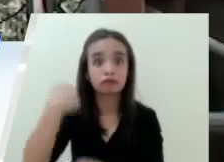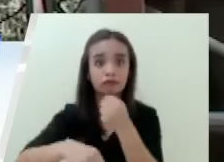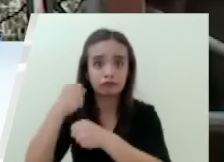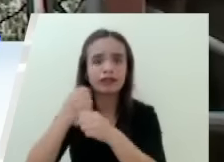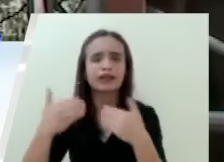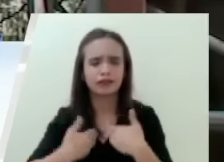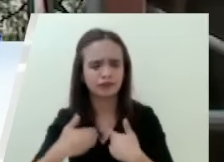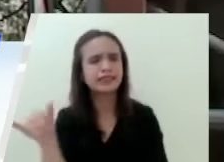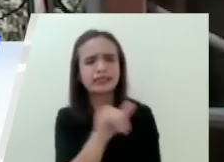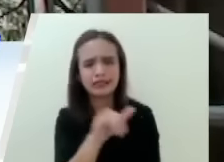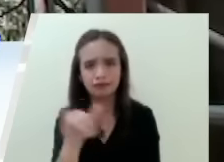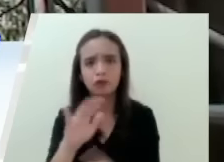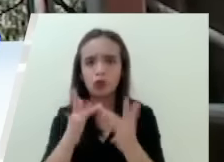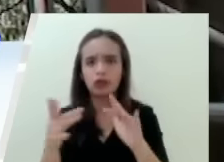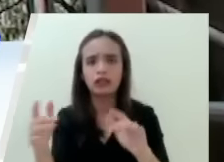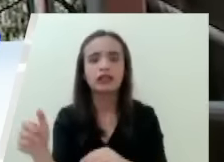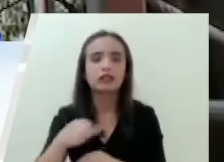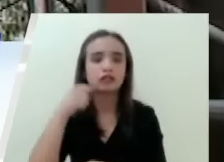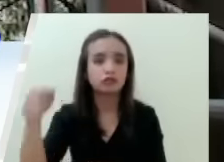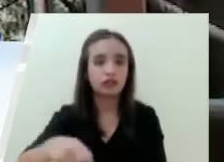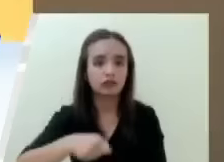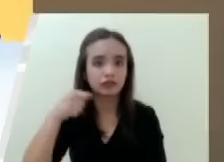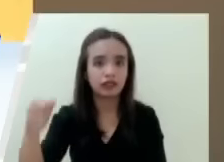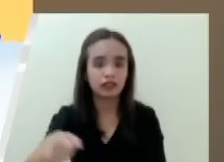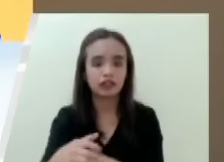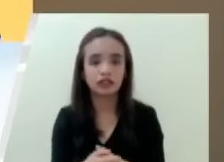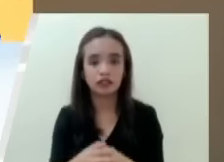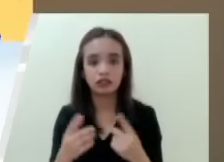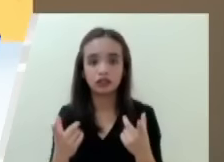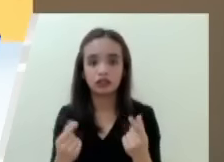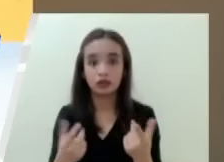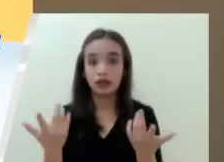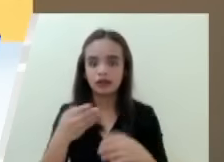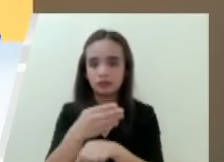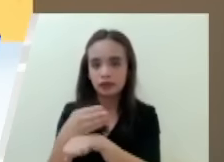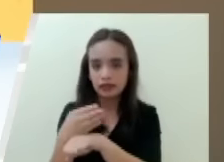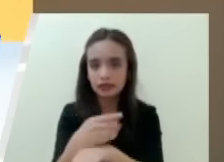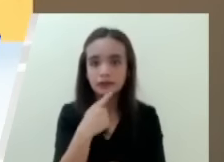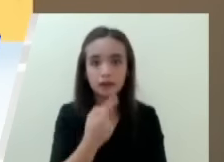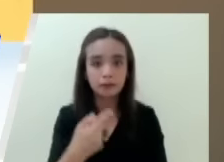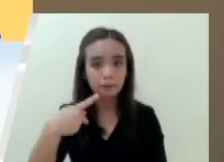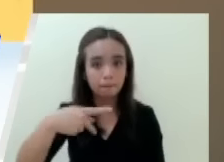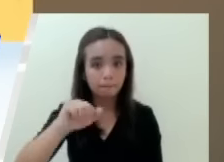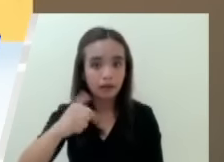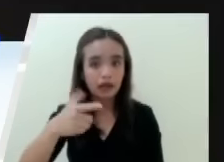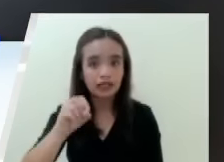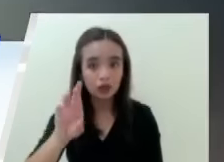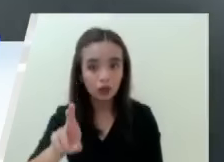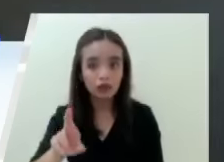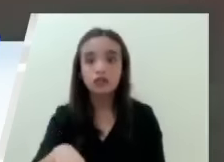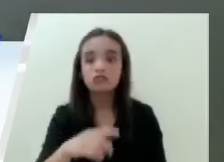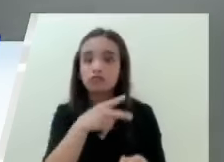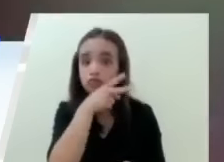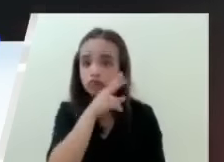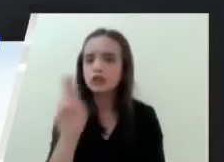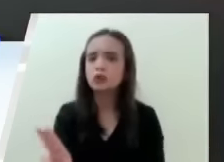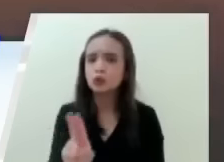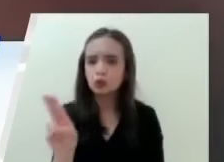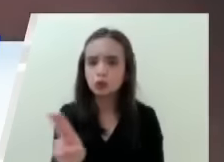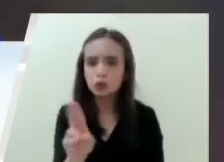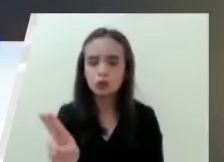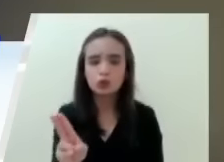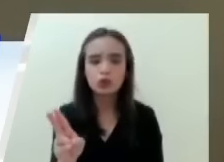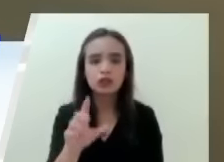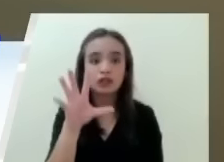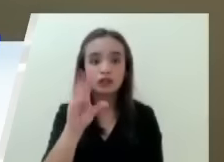hinuli ng PNP ACG at Pagcor sa Bataan. Ayon sa Pagcor, inamin umano ng isa sa mga sospek na pang 50 raffle na